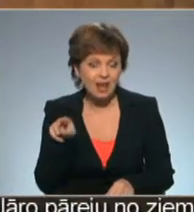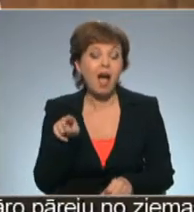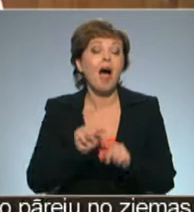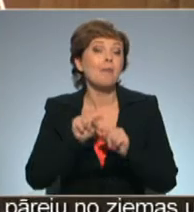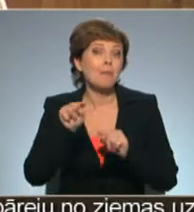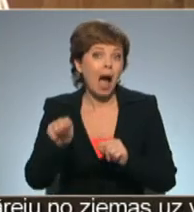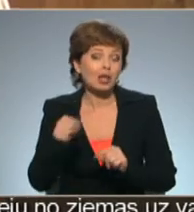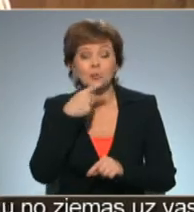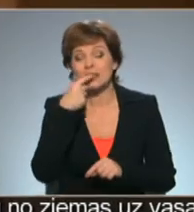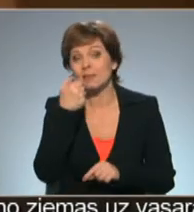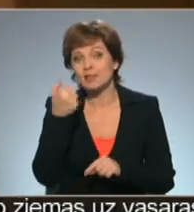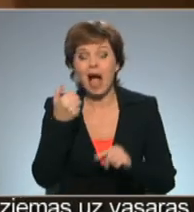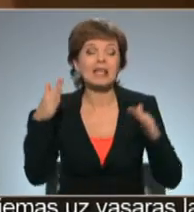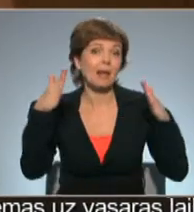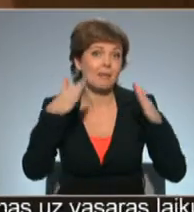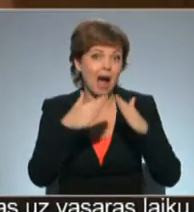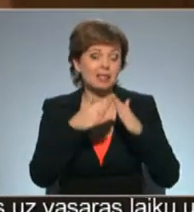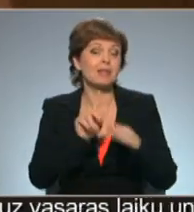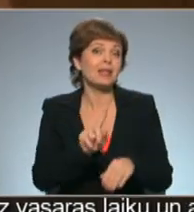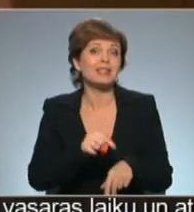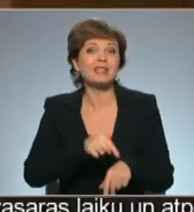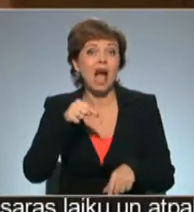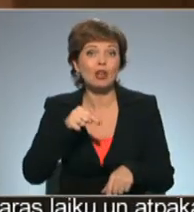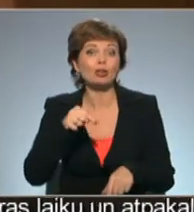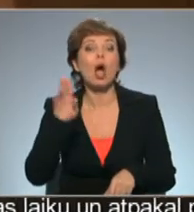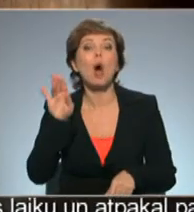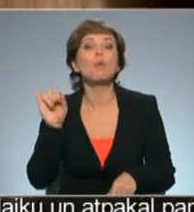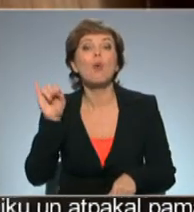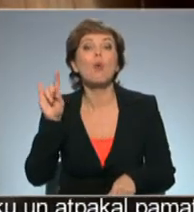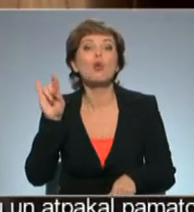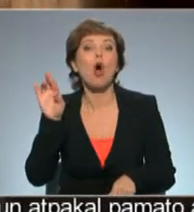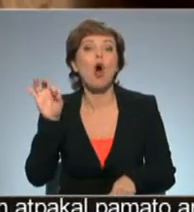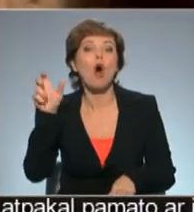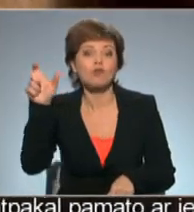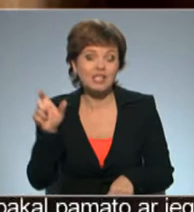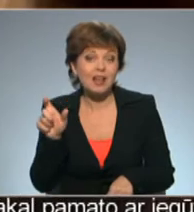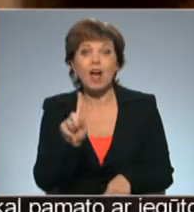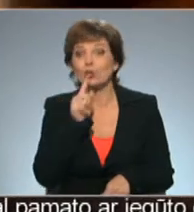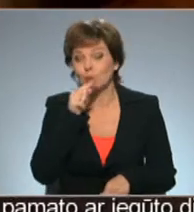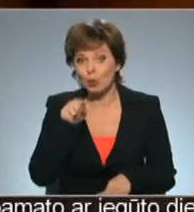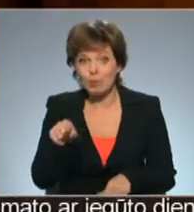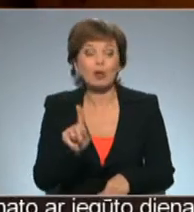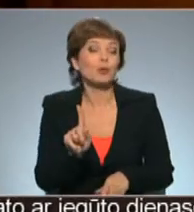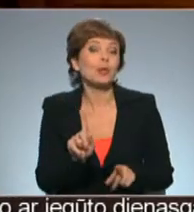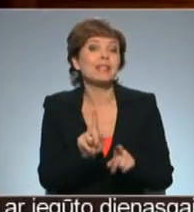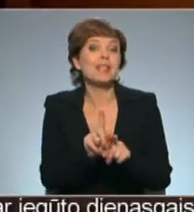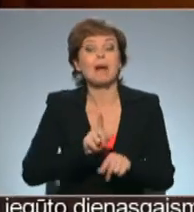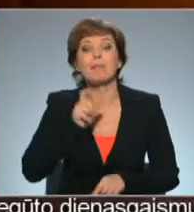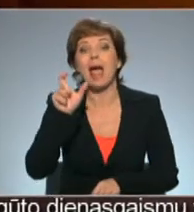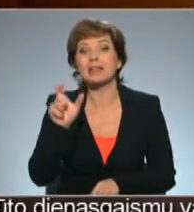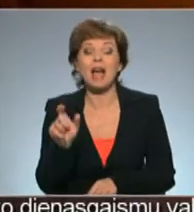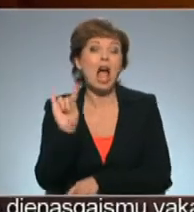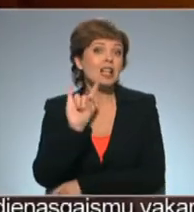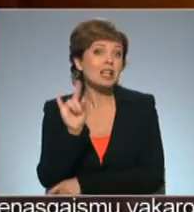Pārkāpjot simtgadīgās mājas slieksni, pārņem sajūta, ka Arnolds Burovs te pat vien ir un tūlīt sastapsim pašu meistaru. Leļu mājā